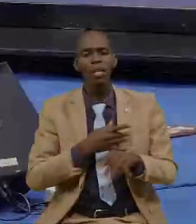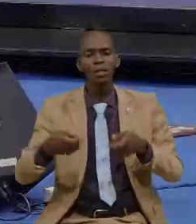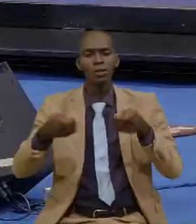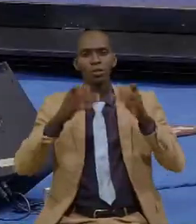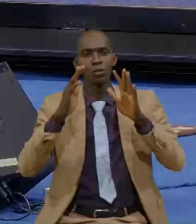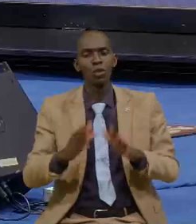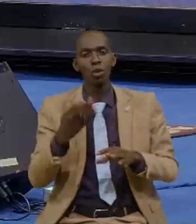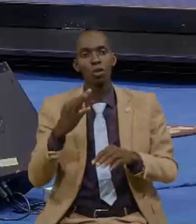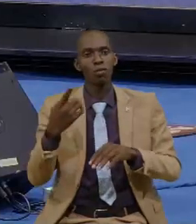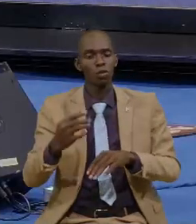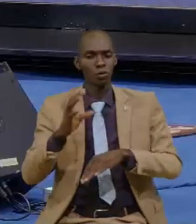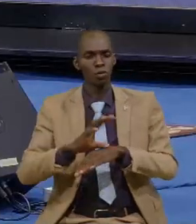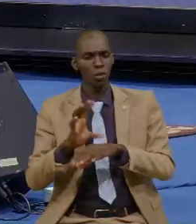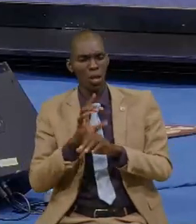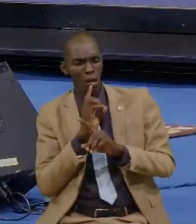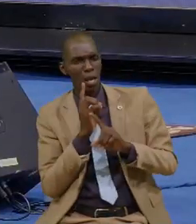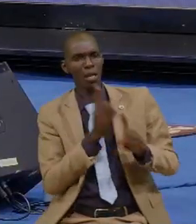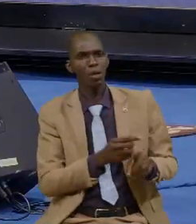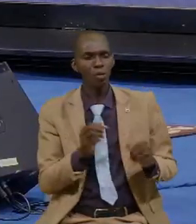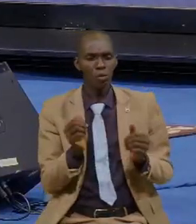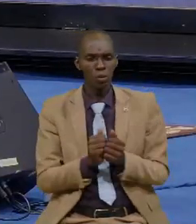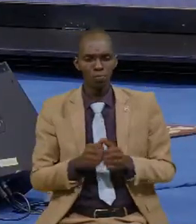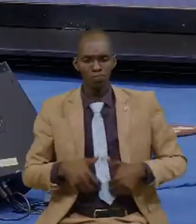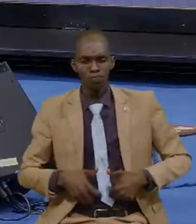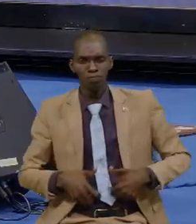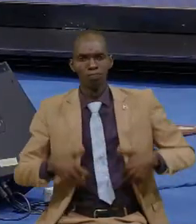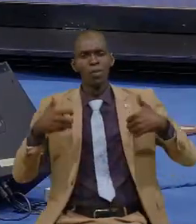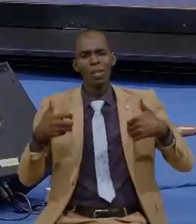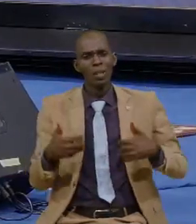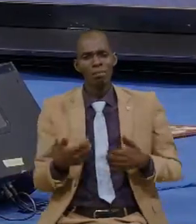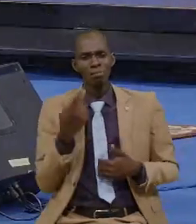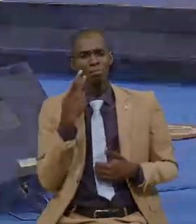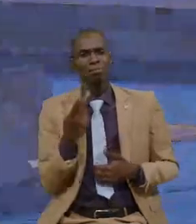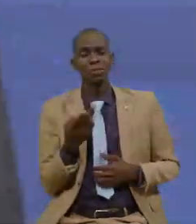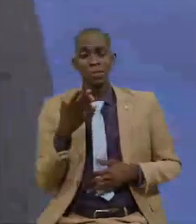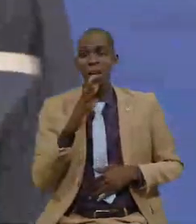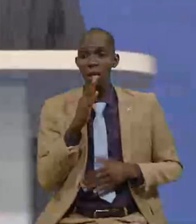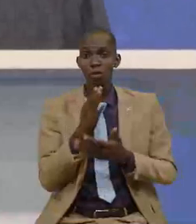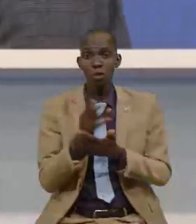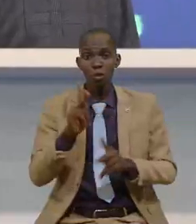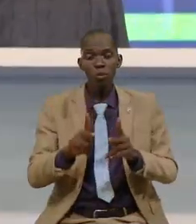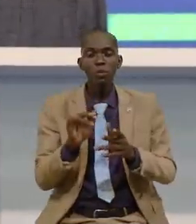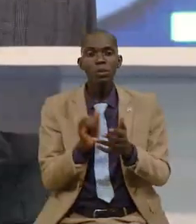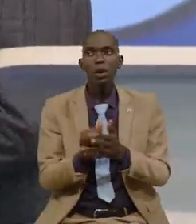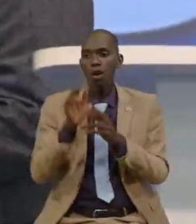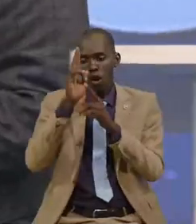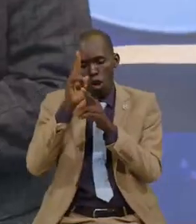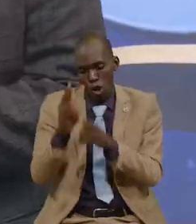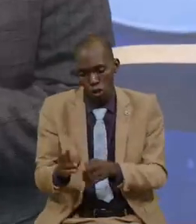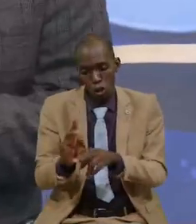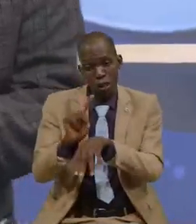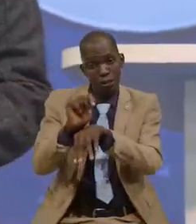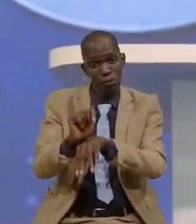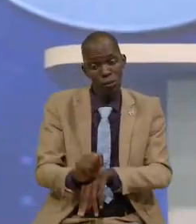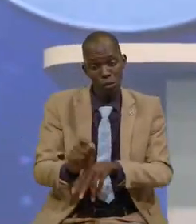Verset 14 dit, mais le chef de la synagogue est indigné. Ben, il y a des gens qui honorent la